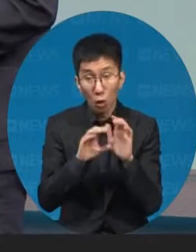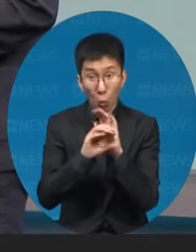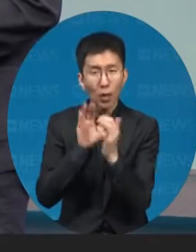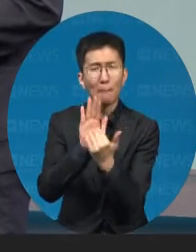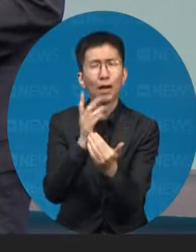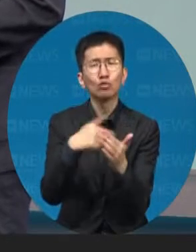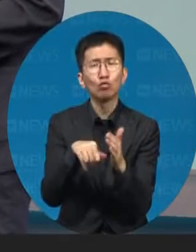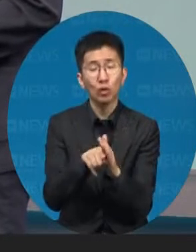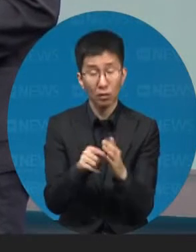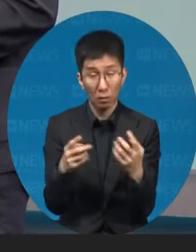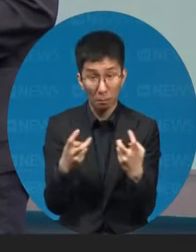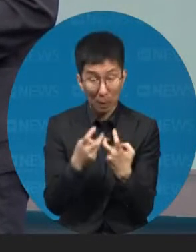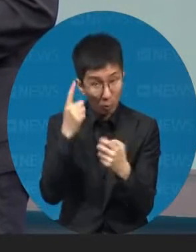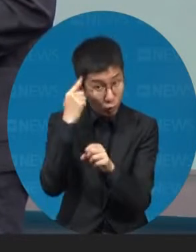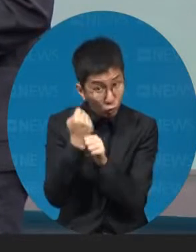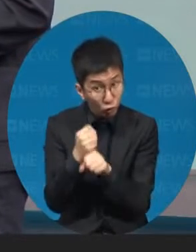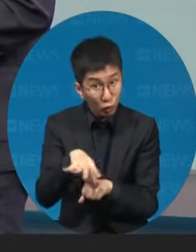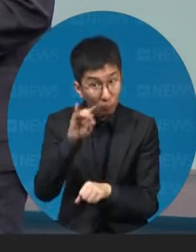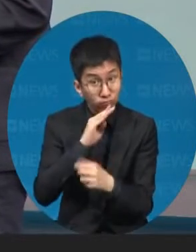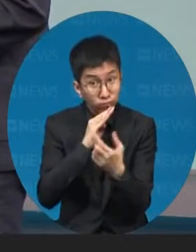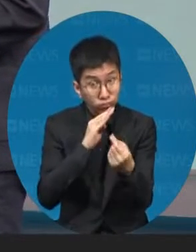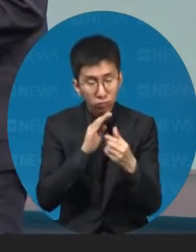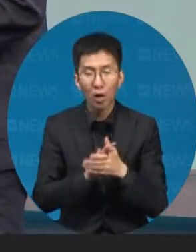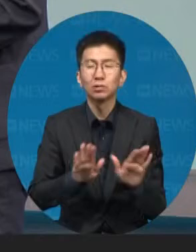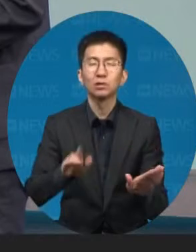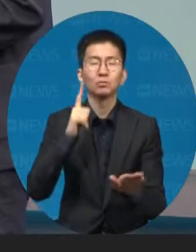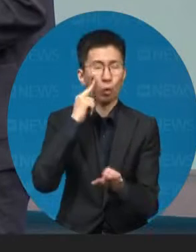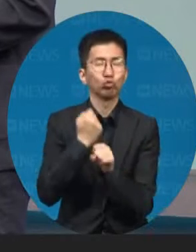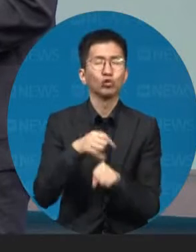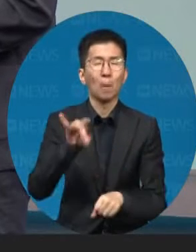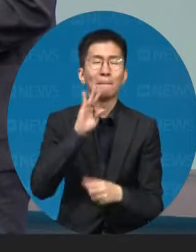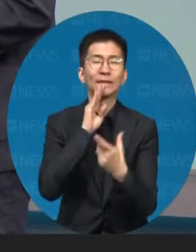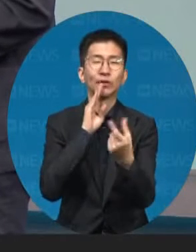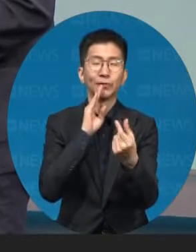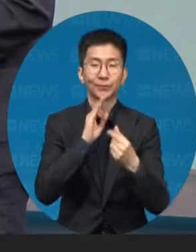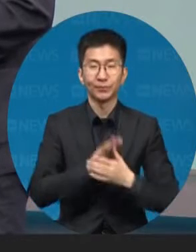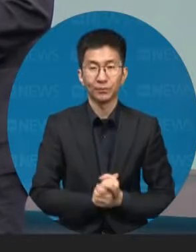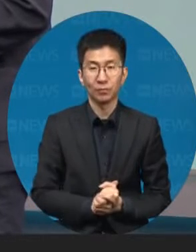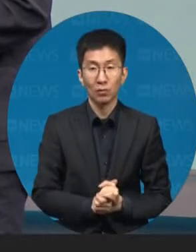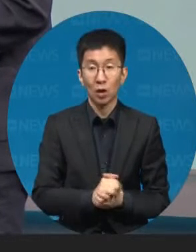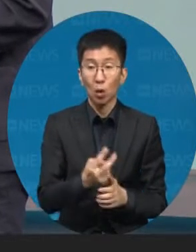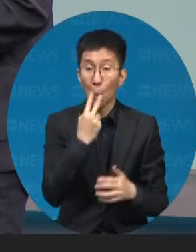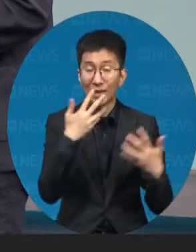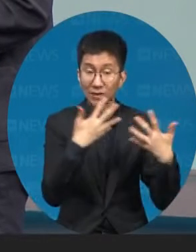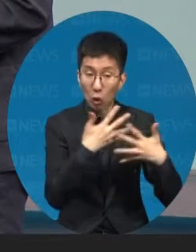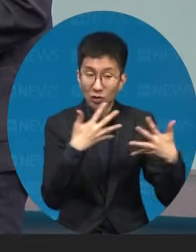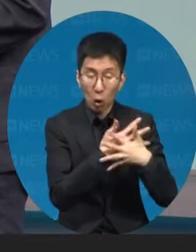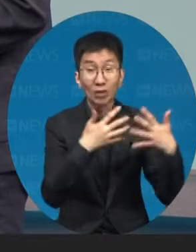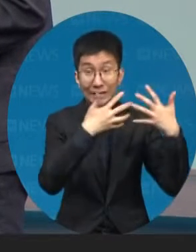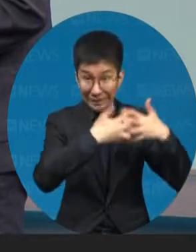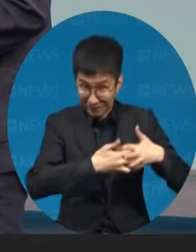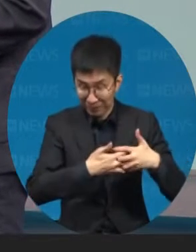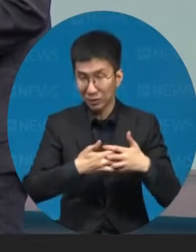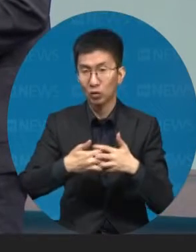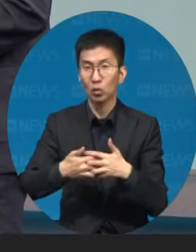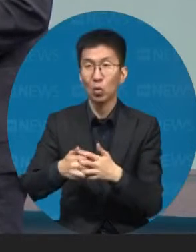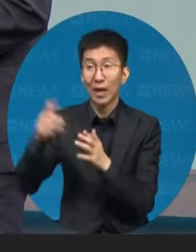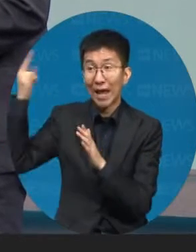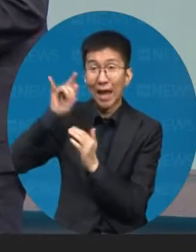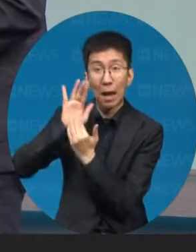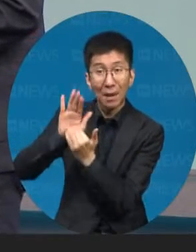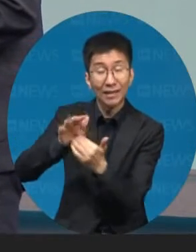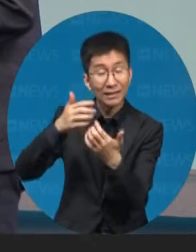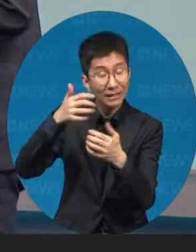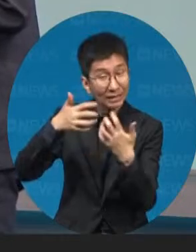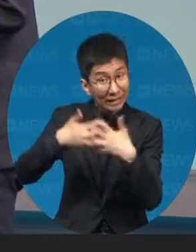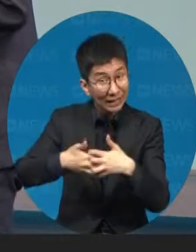차단할 수 있는 방법이란 요 이제 실험할 수 있는 것은 이번이 처음인데요 4 4 공기청정기와 이 자외선 장치에 10억 운영이 이제 다음